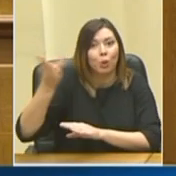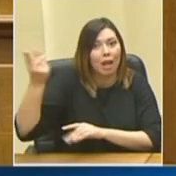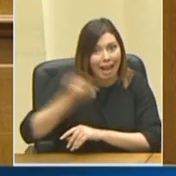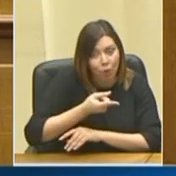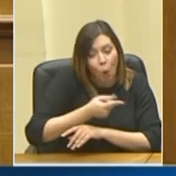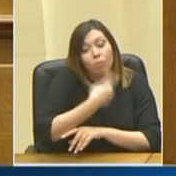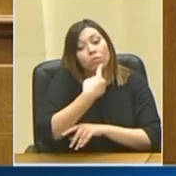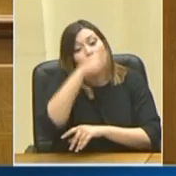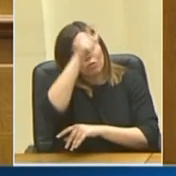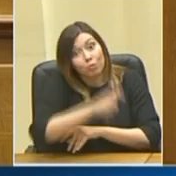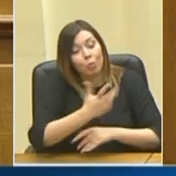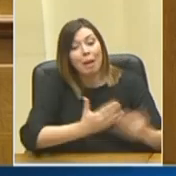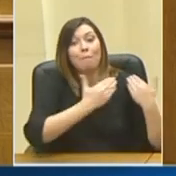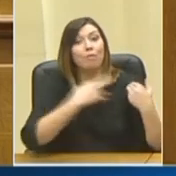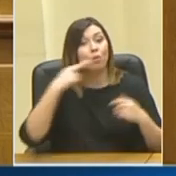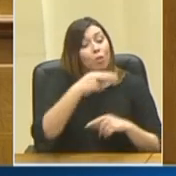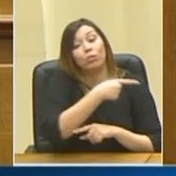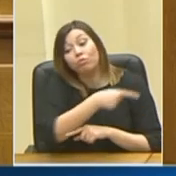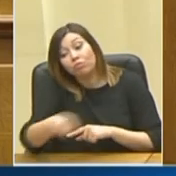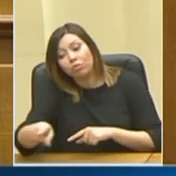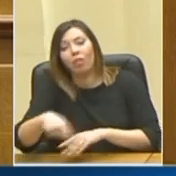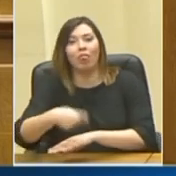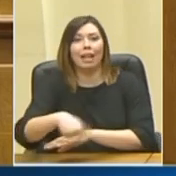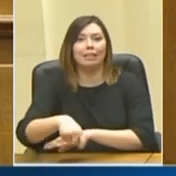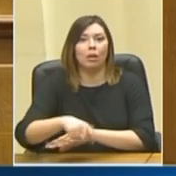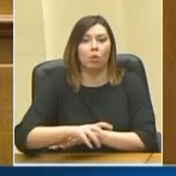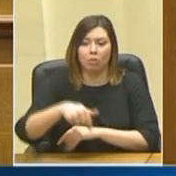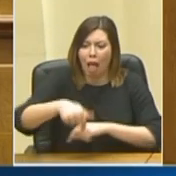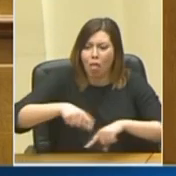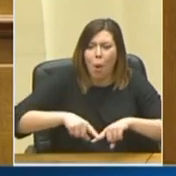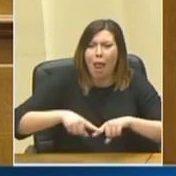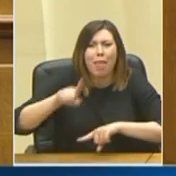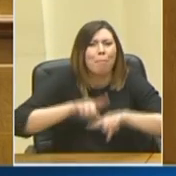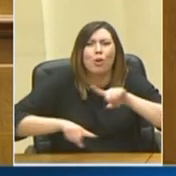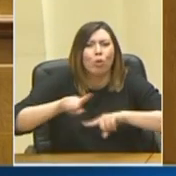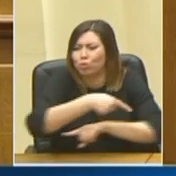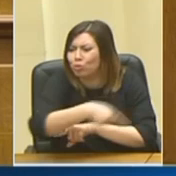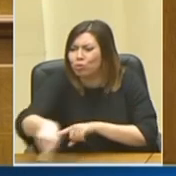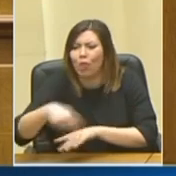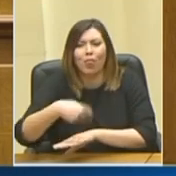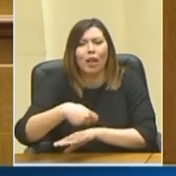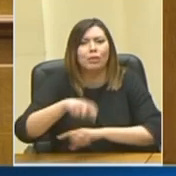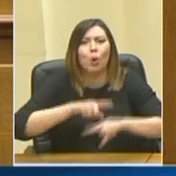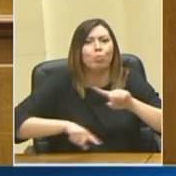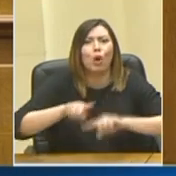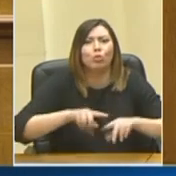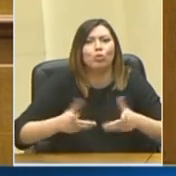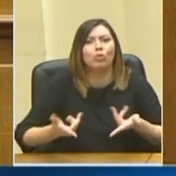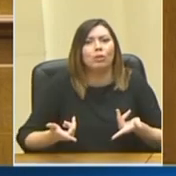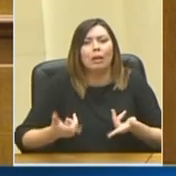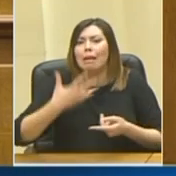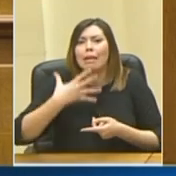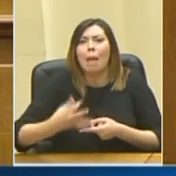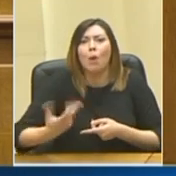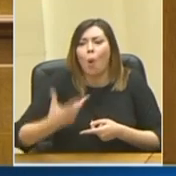δικαιοσύνη ο καγκελάριος. Το ξέρετε. Στην Ελλάδα έχει παραπεμφθεί κανείς για το θέμα αυτό, ότι εκθέτει τη χώρα